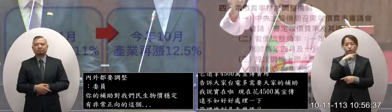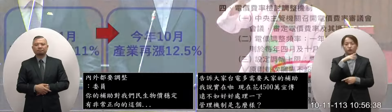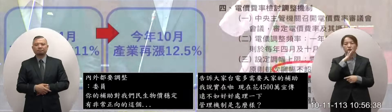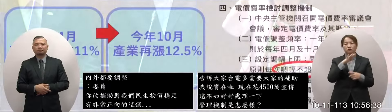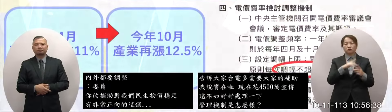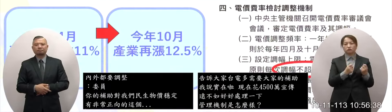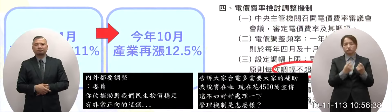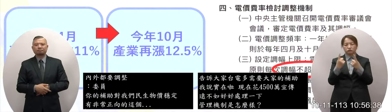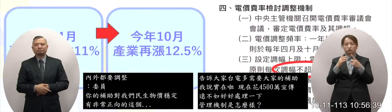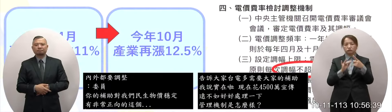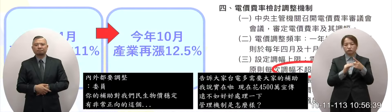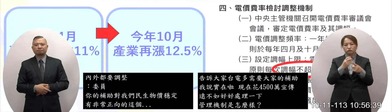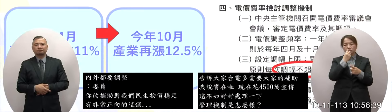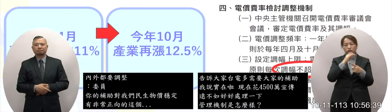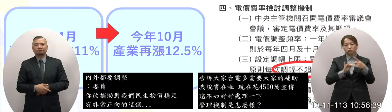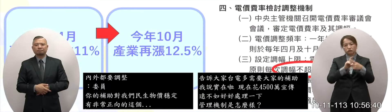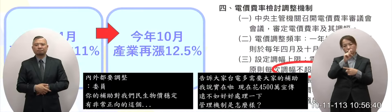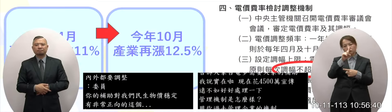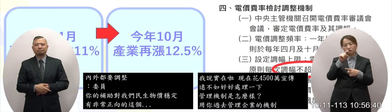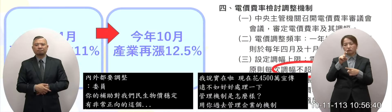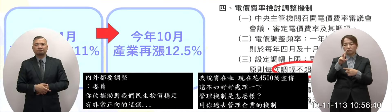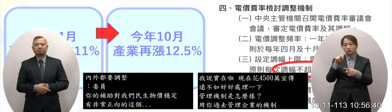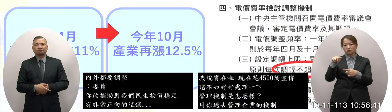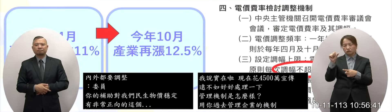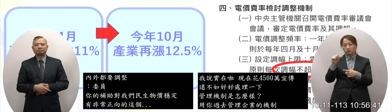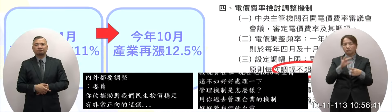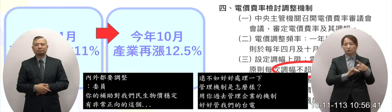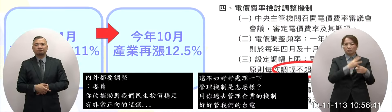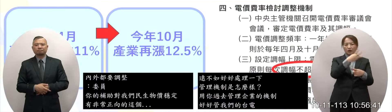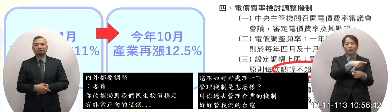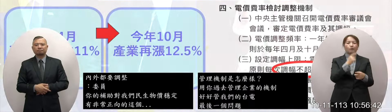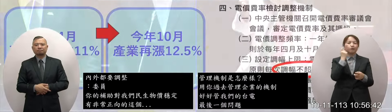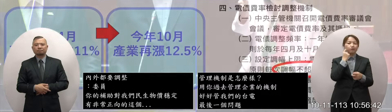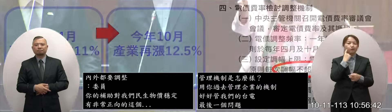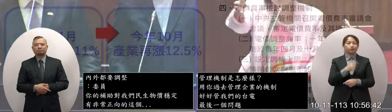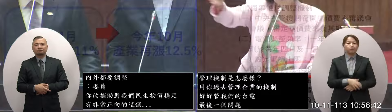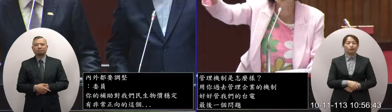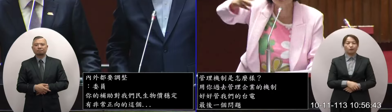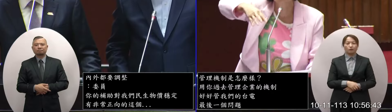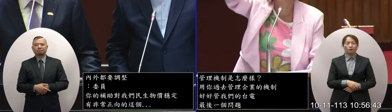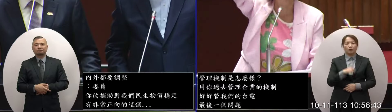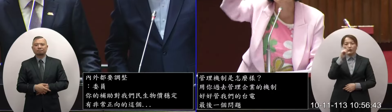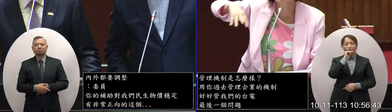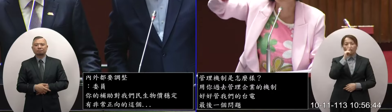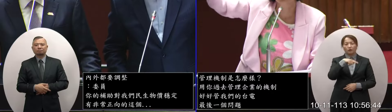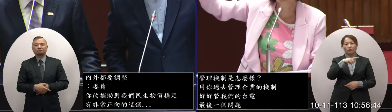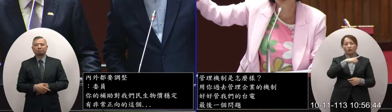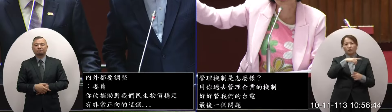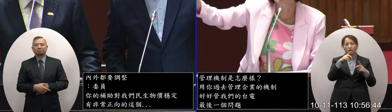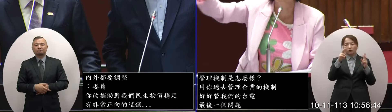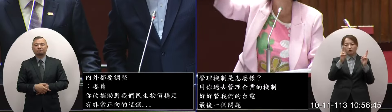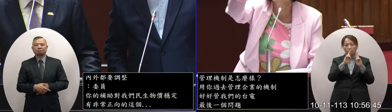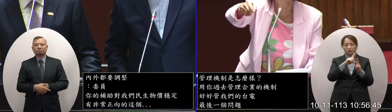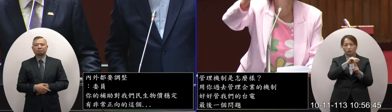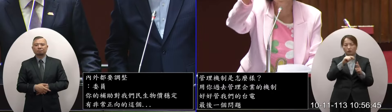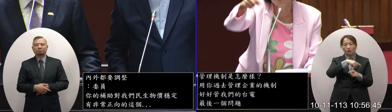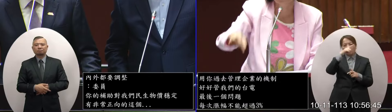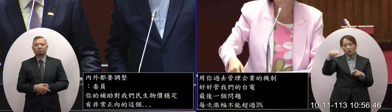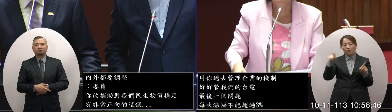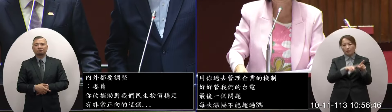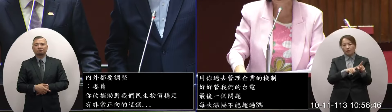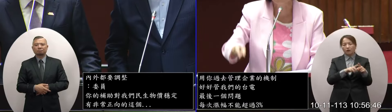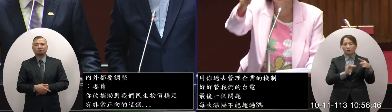涨幅嘛，不是11%就是12.5%，我觉得你那个3%哈，都是顶盖啦，好不好？你们每次说随着物价的波动会做调整，那你就